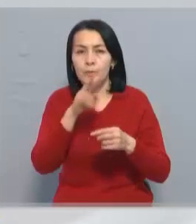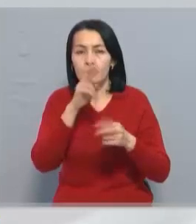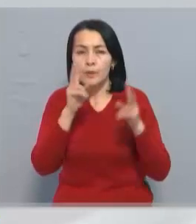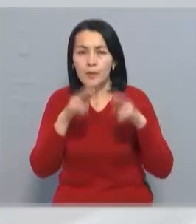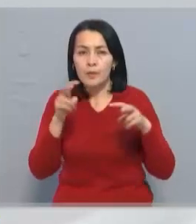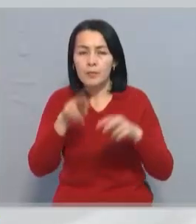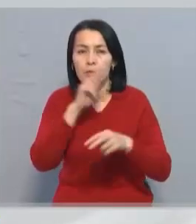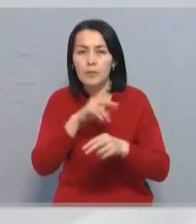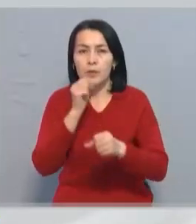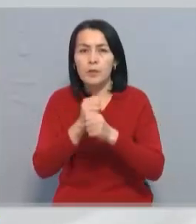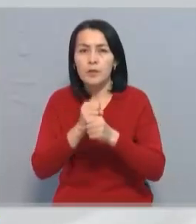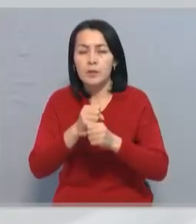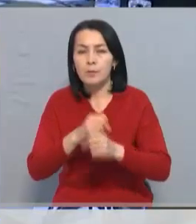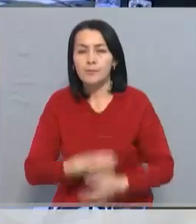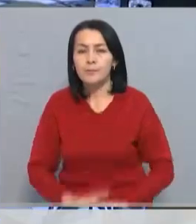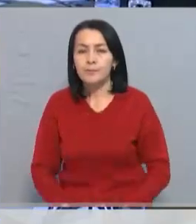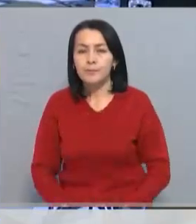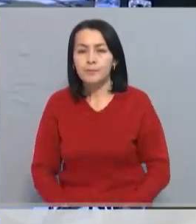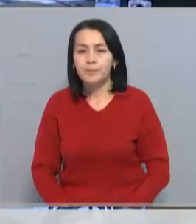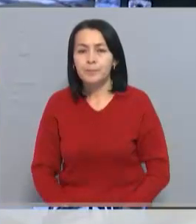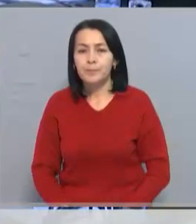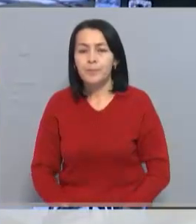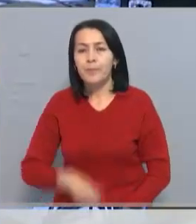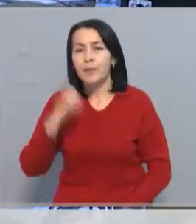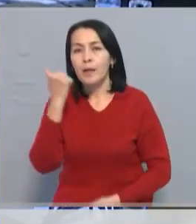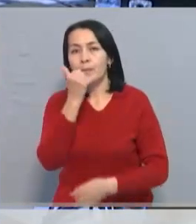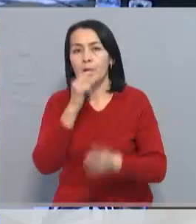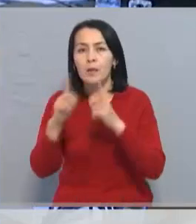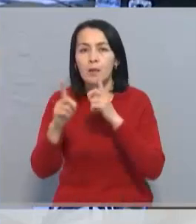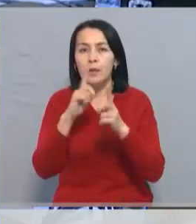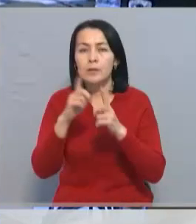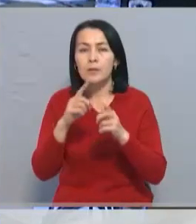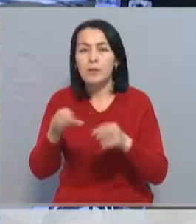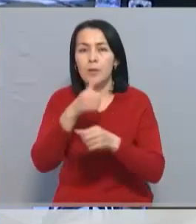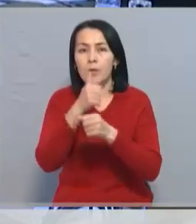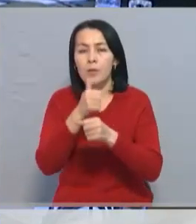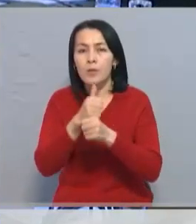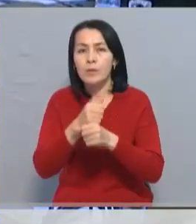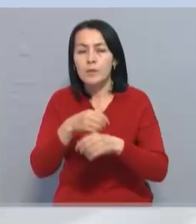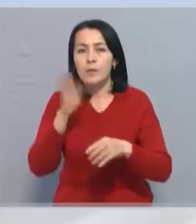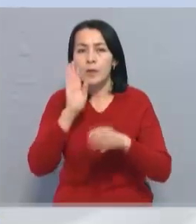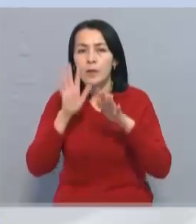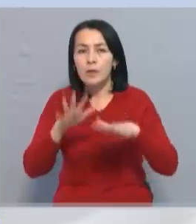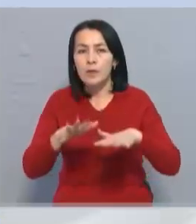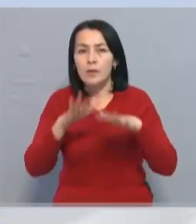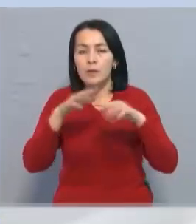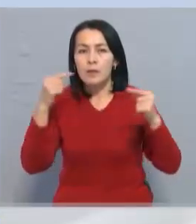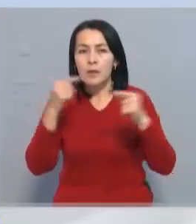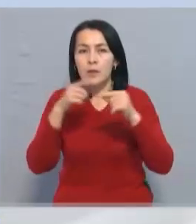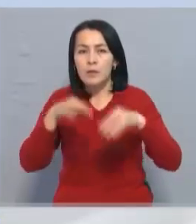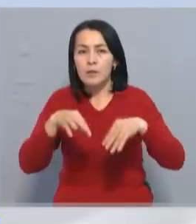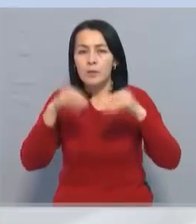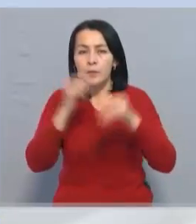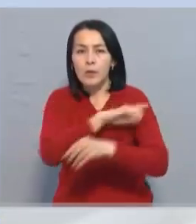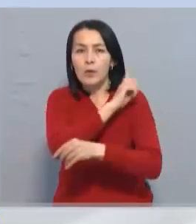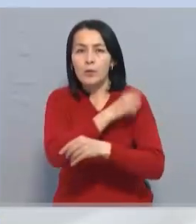басқарып пысықтап шығыңыздар. Апталық аппарат отырысында аймақ басшысы тасқынға қарсы инертті материалдарды және күш